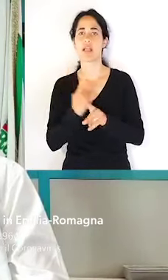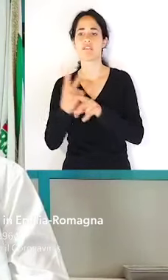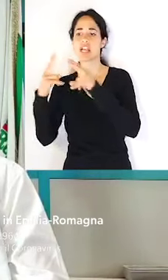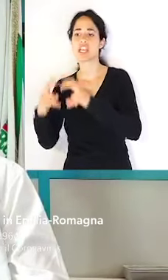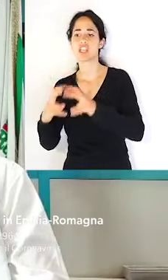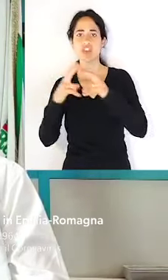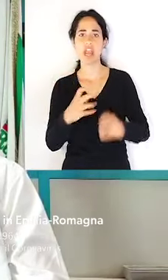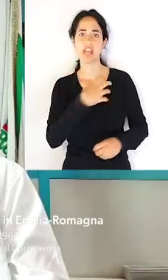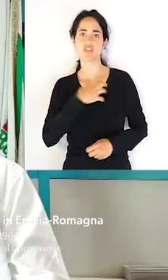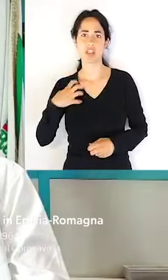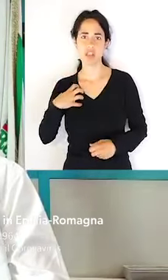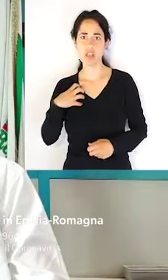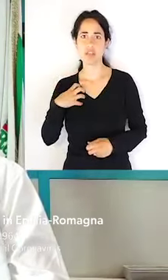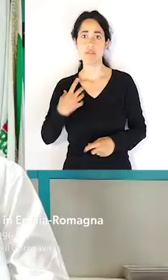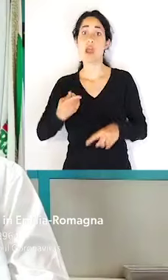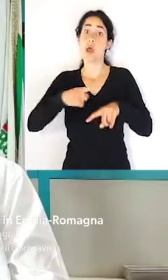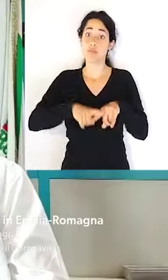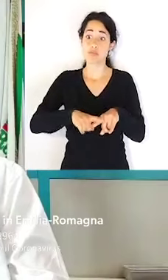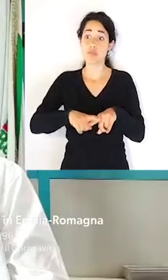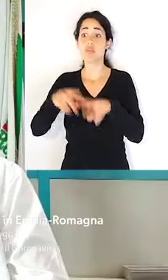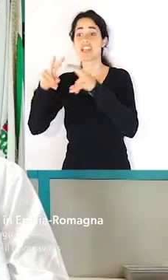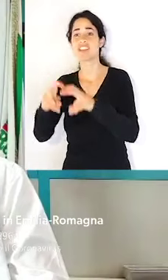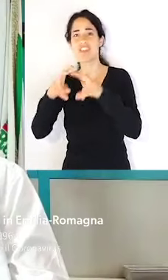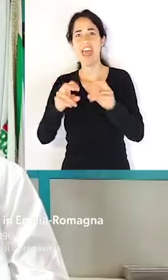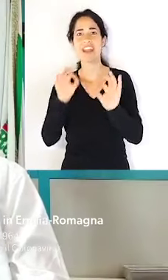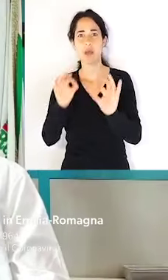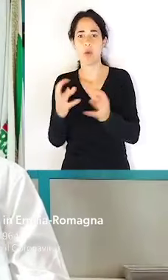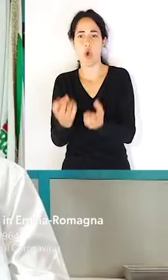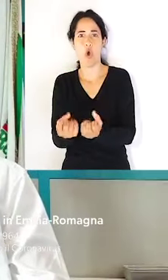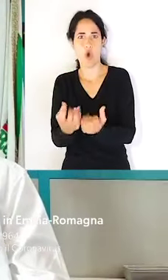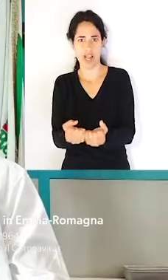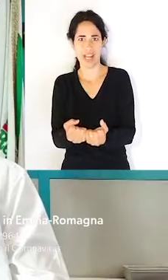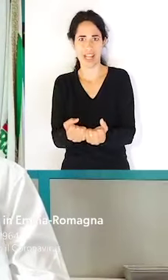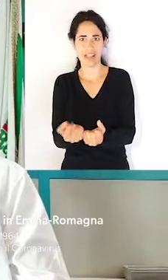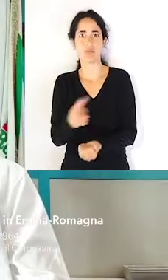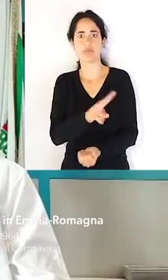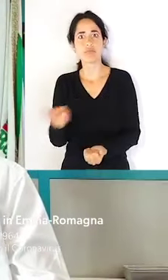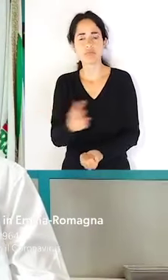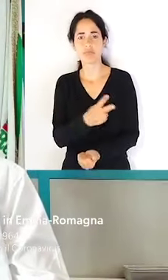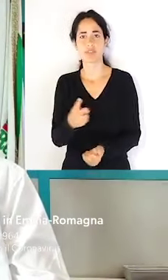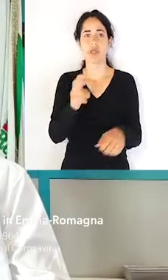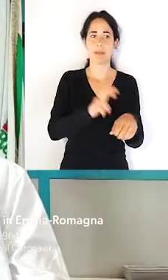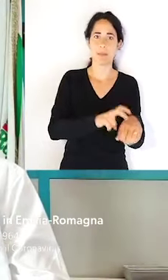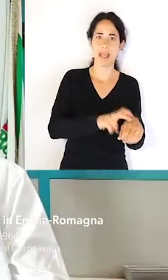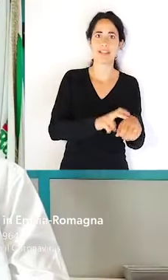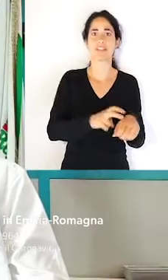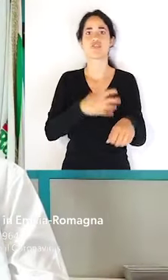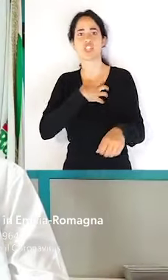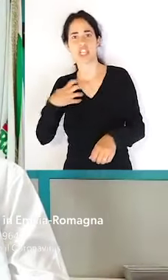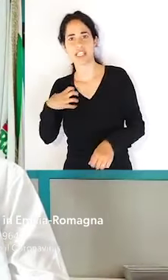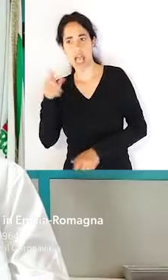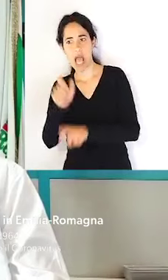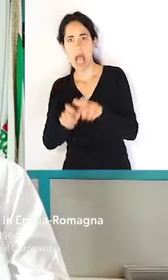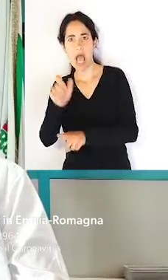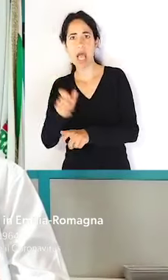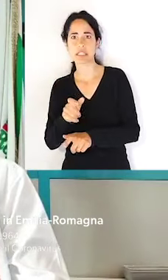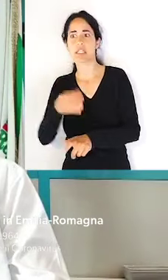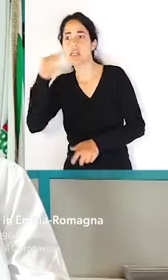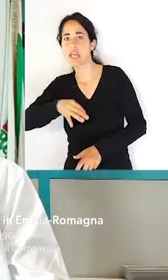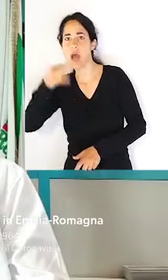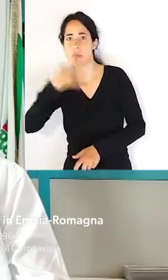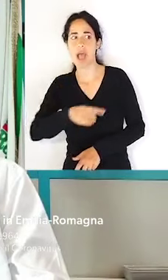ricerca applicata, grazie anche all'esperienza, alla professionalità, alla capacità dei nostri medici, dei nostri scienziati e